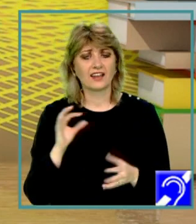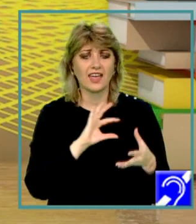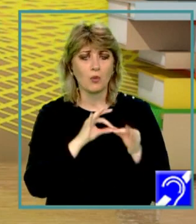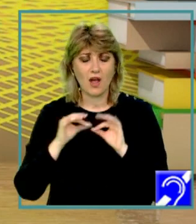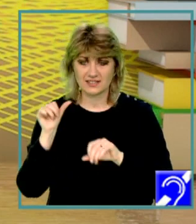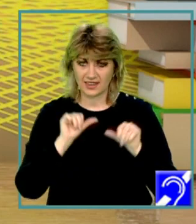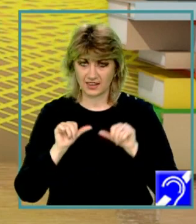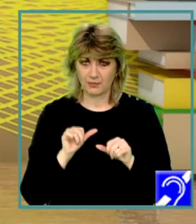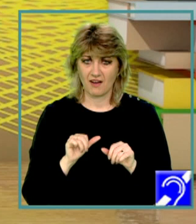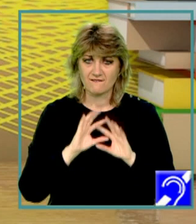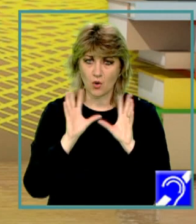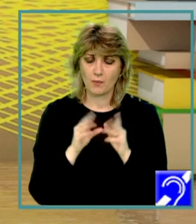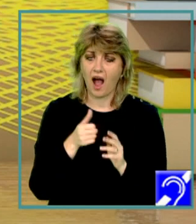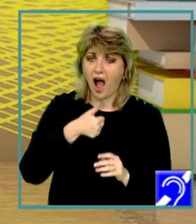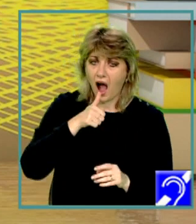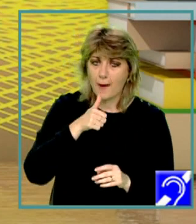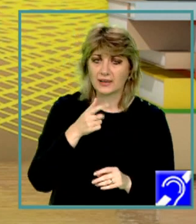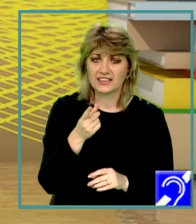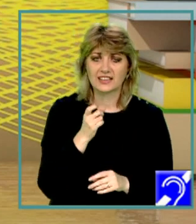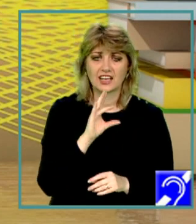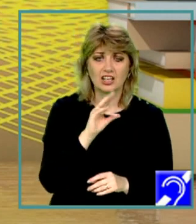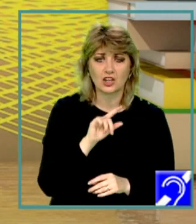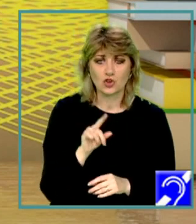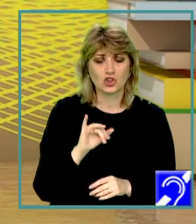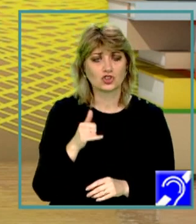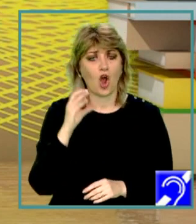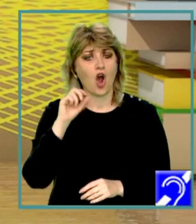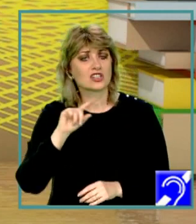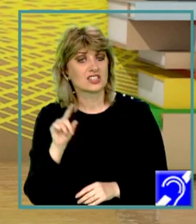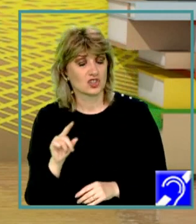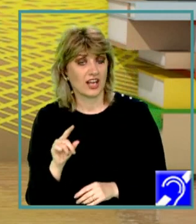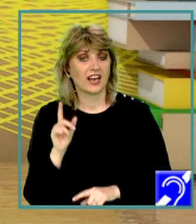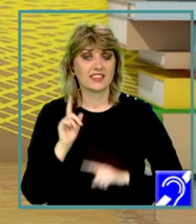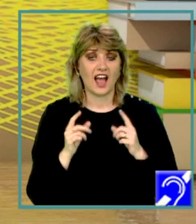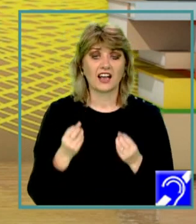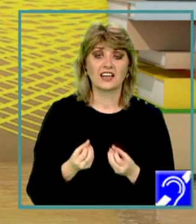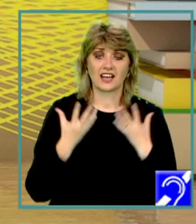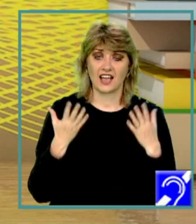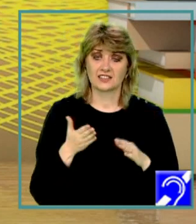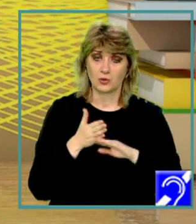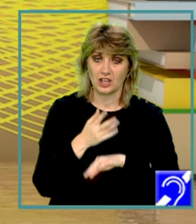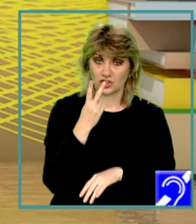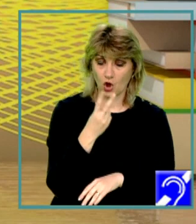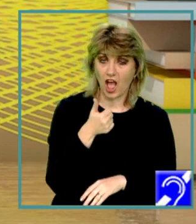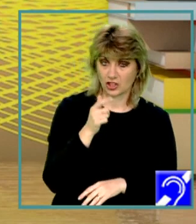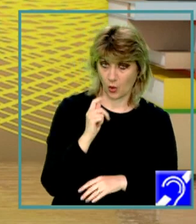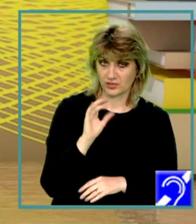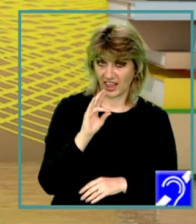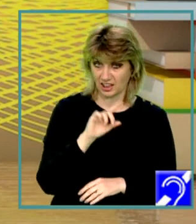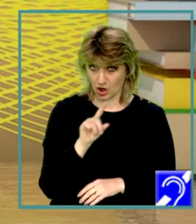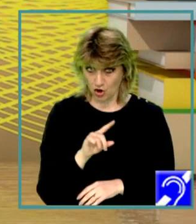pe formarea apei din hidrogen și oxigen dacă în reacții au intrat doi atomi de hidrogen